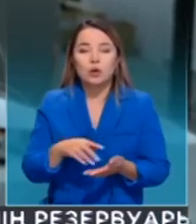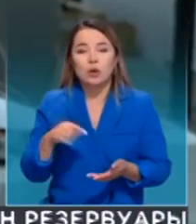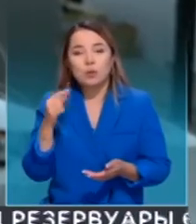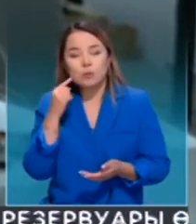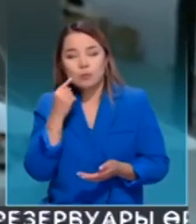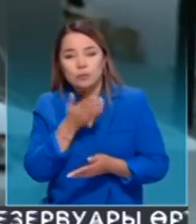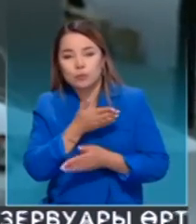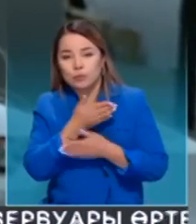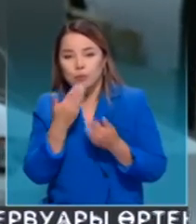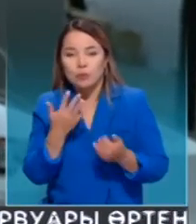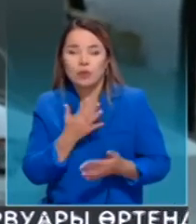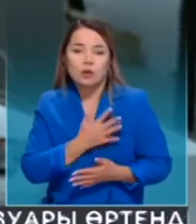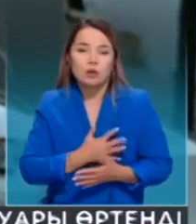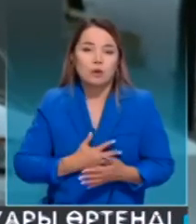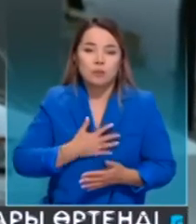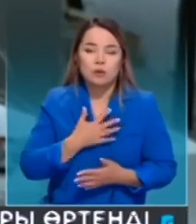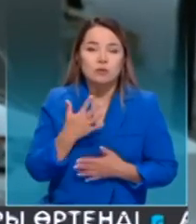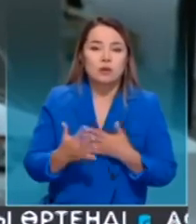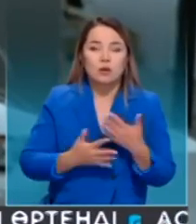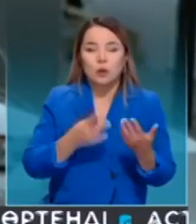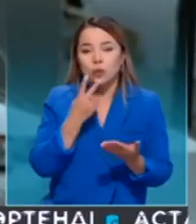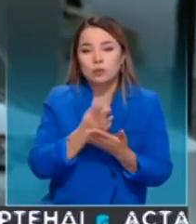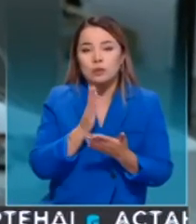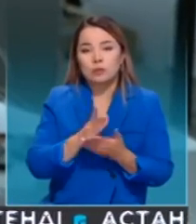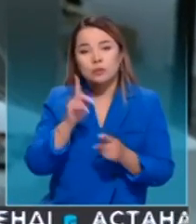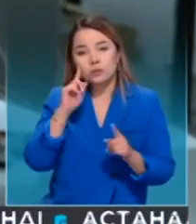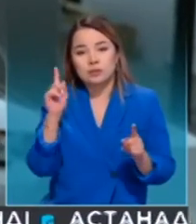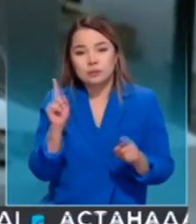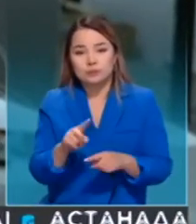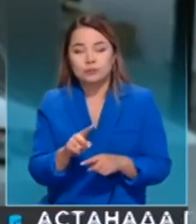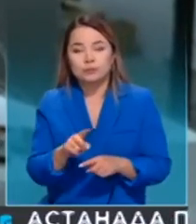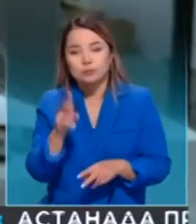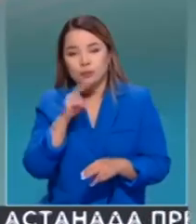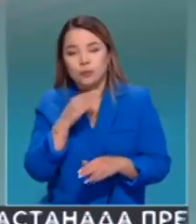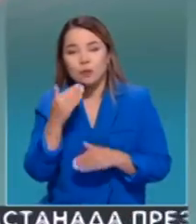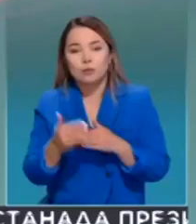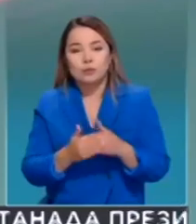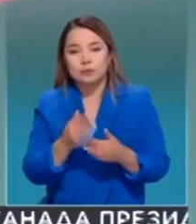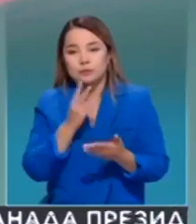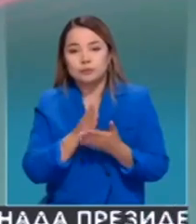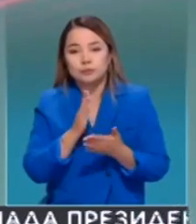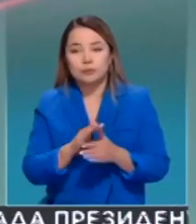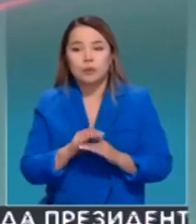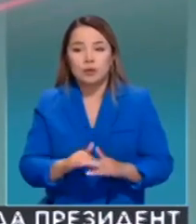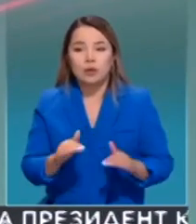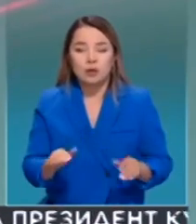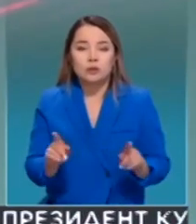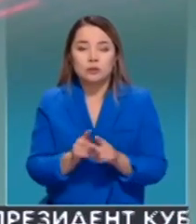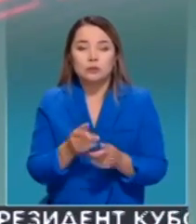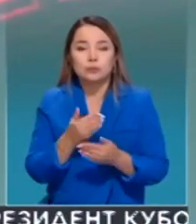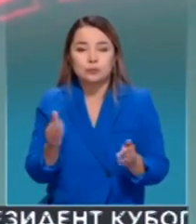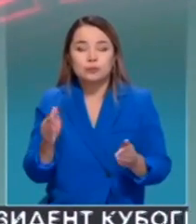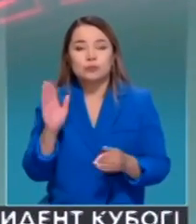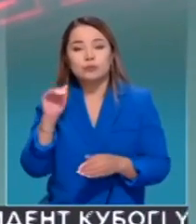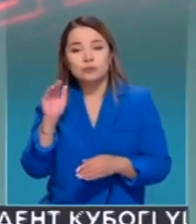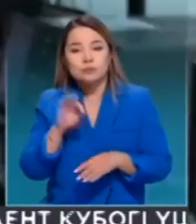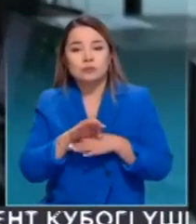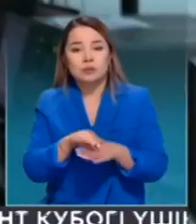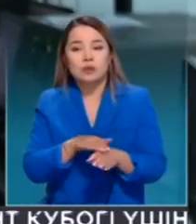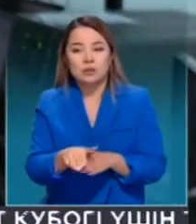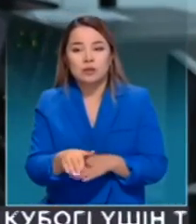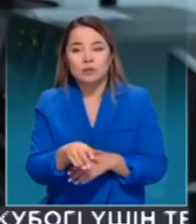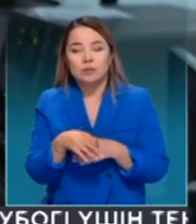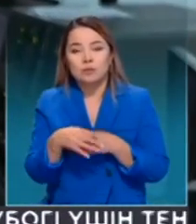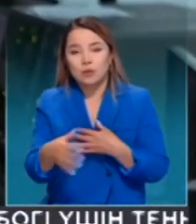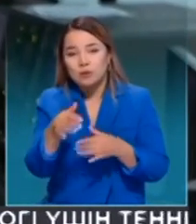бүкпесіз, мысалы, эмоцияларын көрсете білетін, сондай бауырмал болып келеді. Балалармен құшысатын кезе біз шынымен қимай қаламыз балаларды.